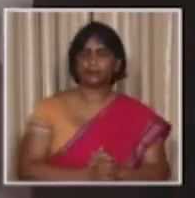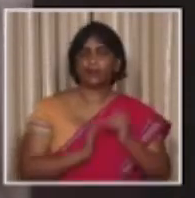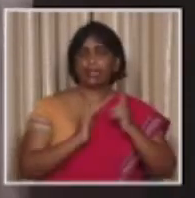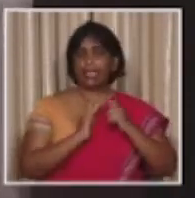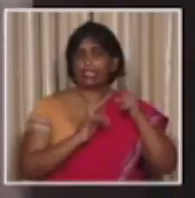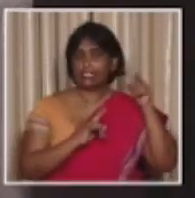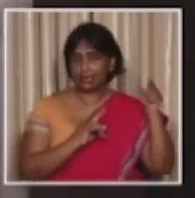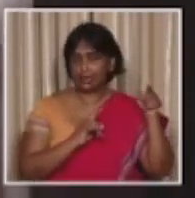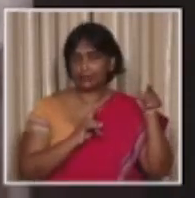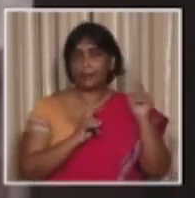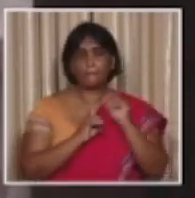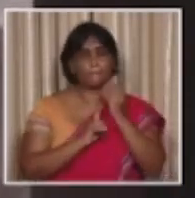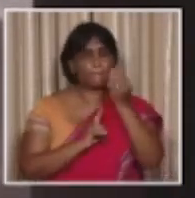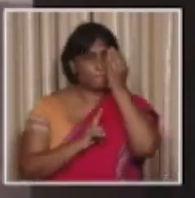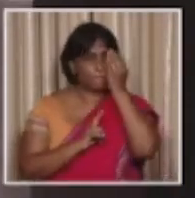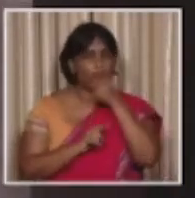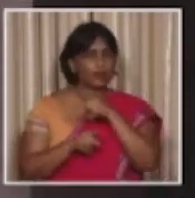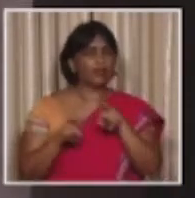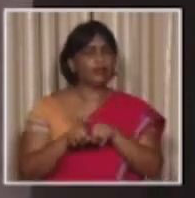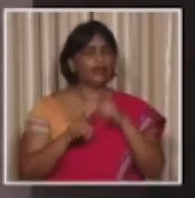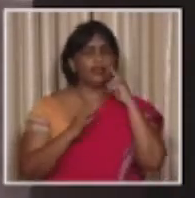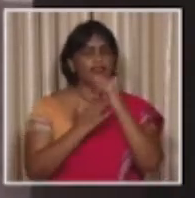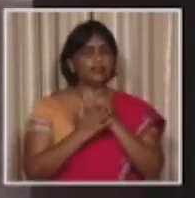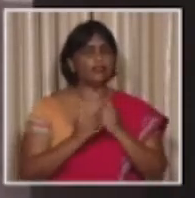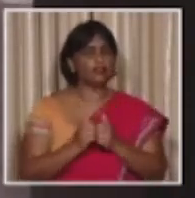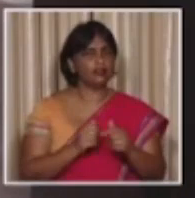ඊශ්‍රායලයේ සහ පලස්තීනයේ අතර